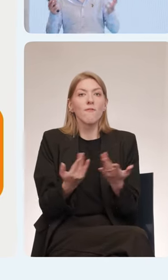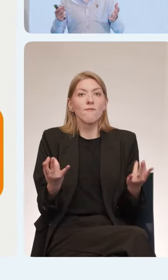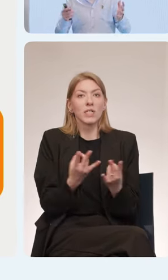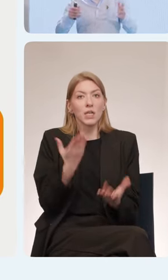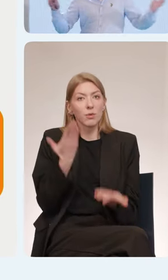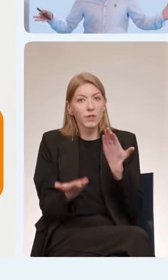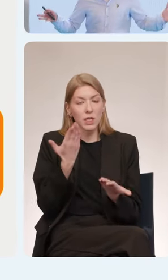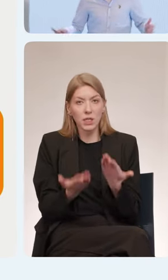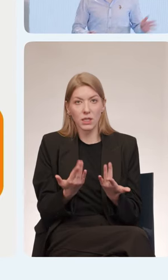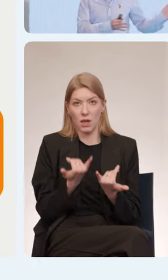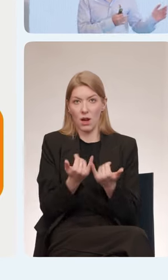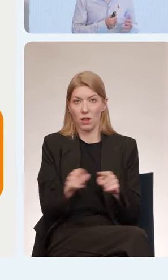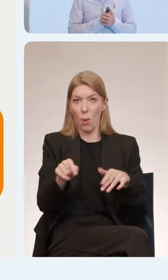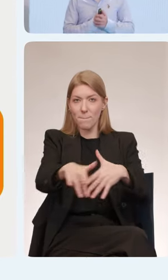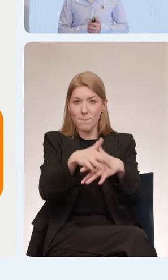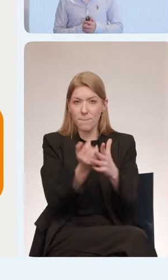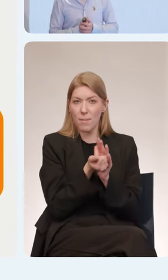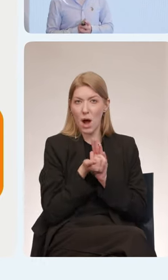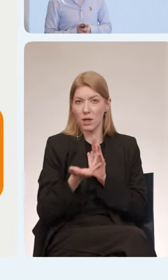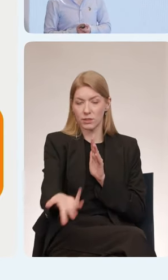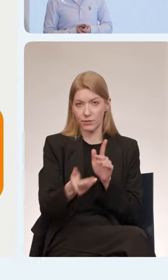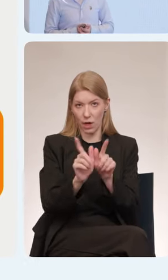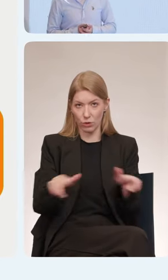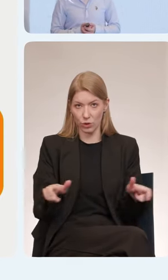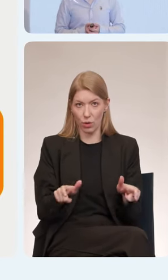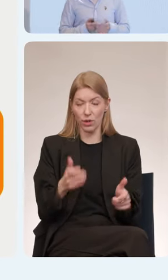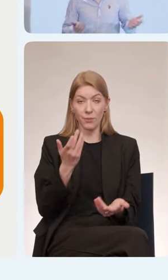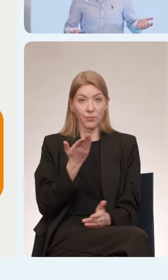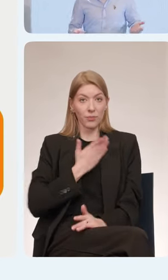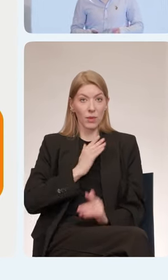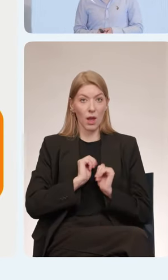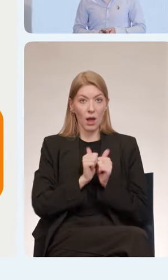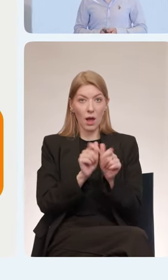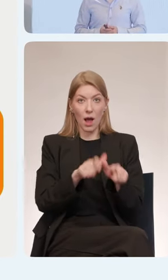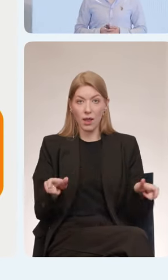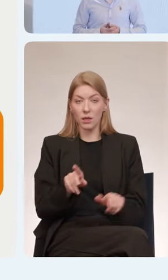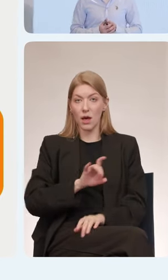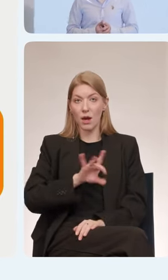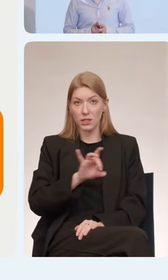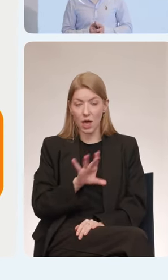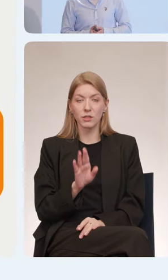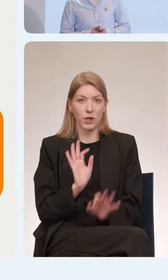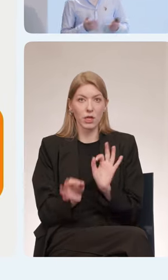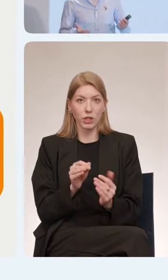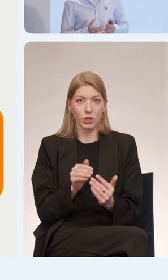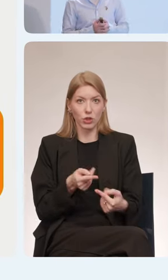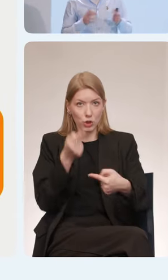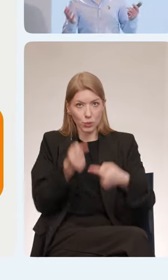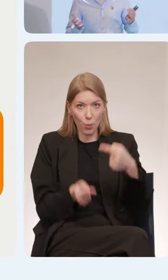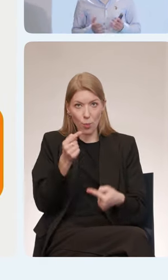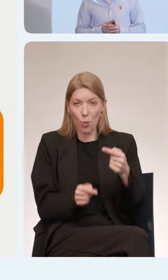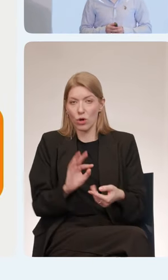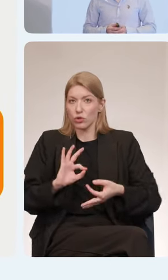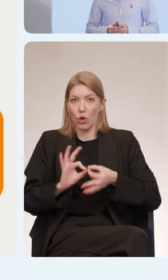вот массовой аудитории. Вот здесь коллеги из НМГ рассказывали, и с ними, безусловно, сложно спорить, что контент такой может быть